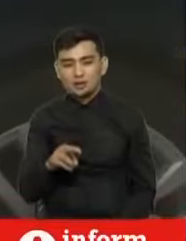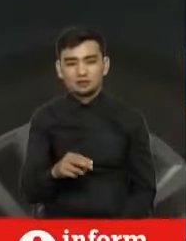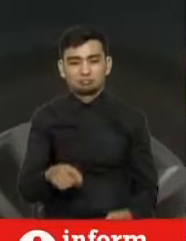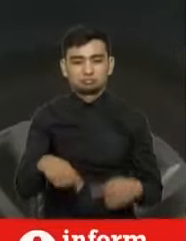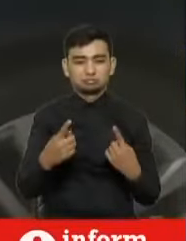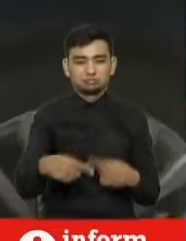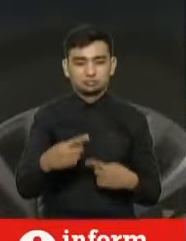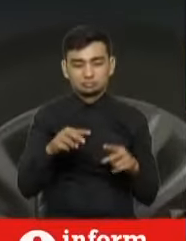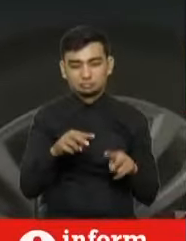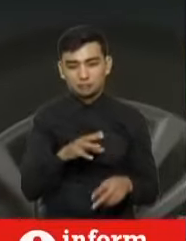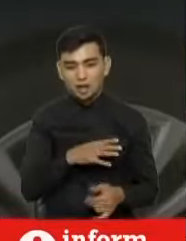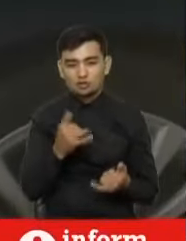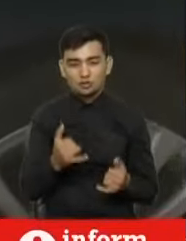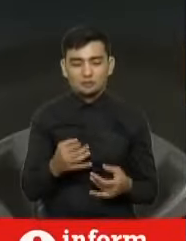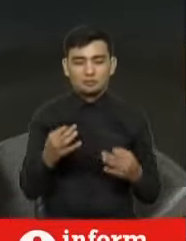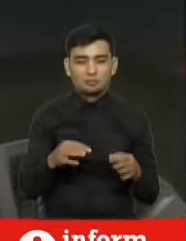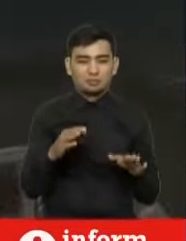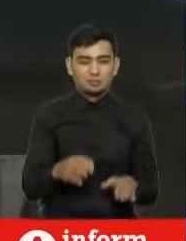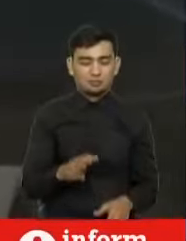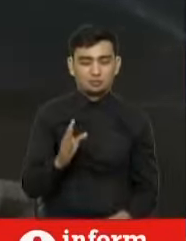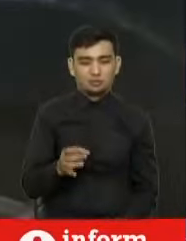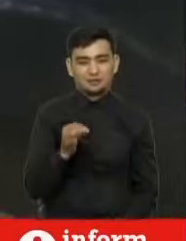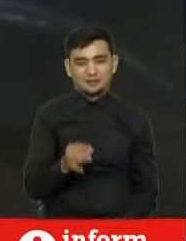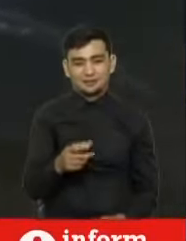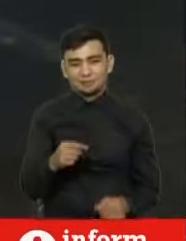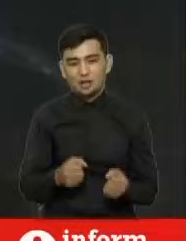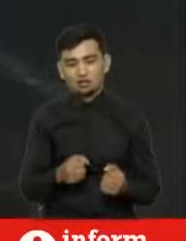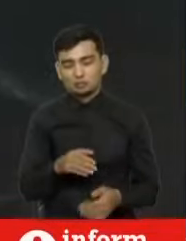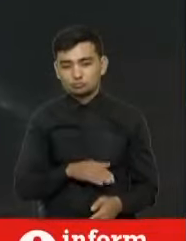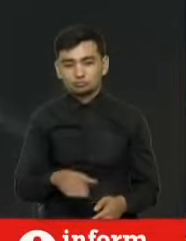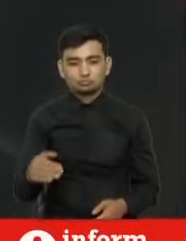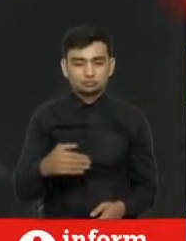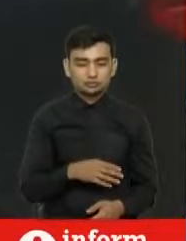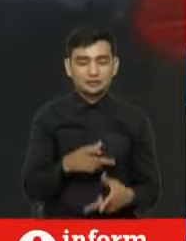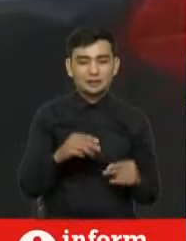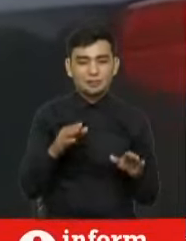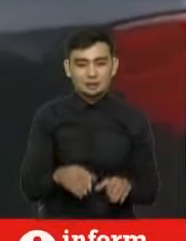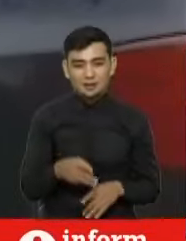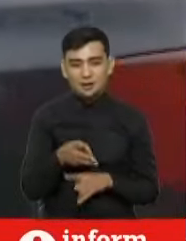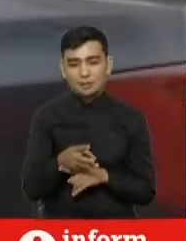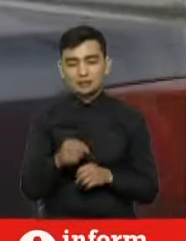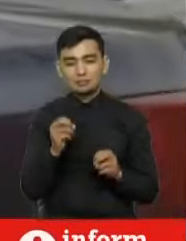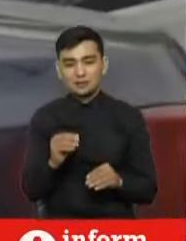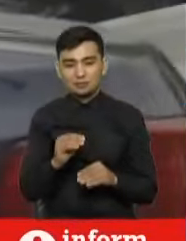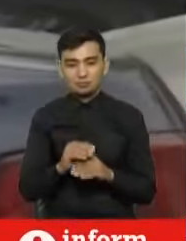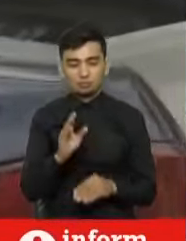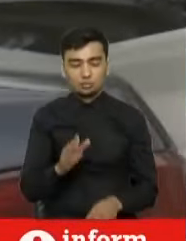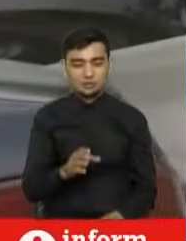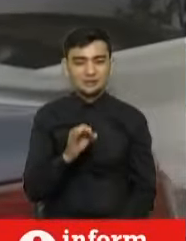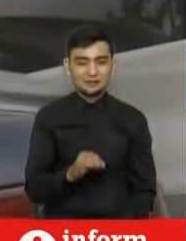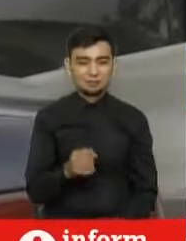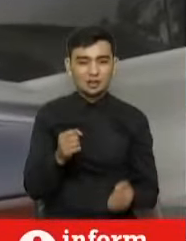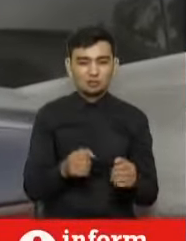бақыланса, енді кедергісіз жүйеге көшпек. Бұл дегеніміз көліктің кіріп шыққаны камералар арқылы бақыланып отырады. Яғни